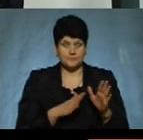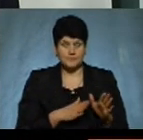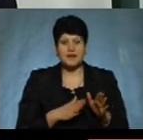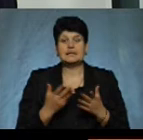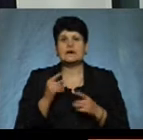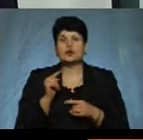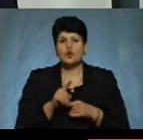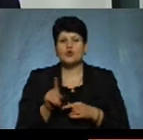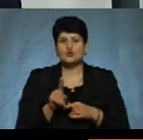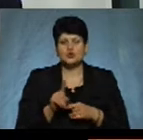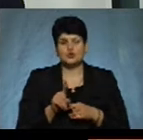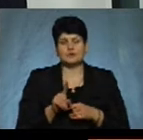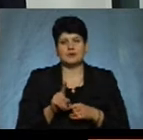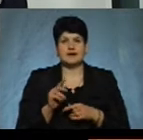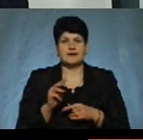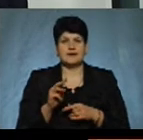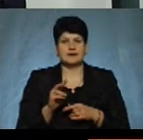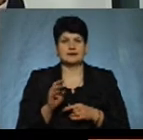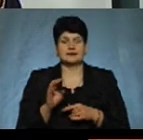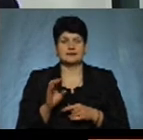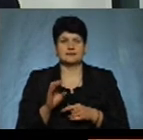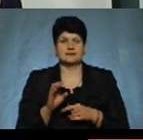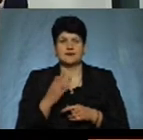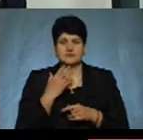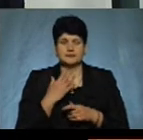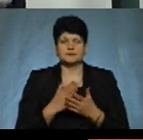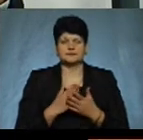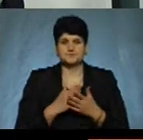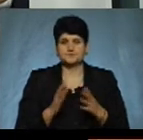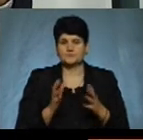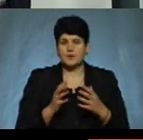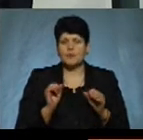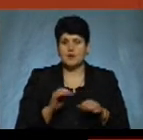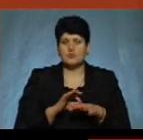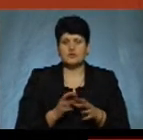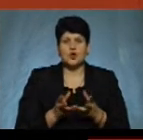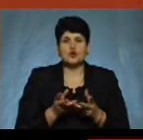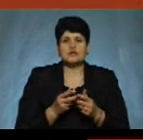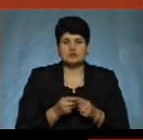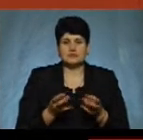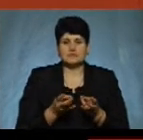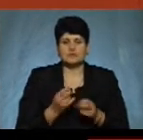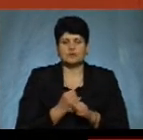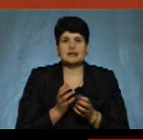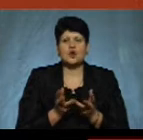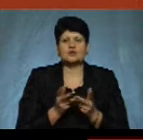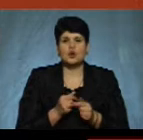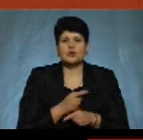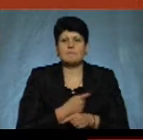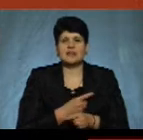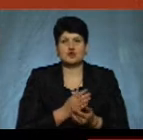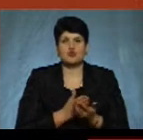того, щоб НЦЗУ могла проводити розрахунок на рівні районної лікарні, потрібно провести розрахунок медичної